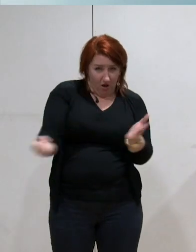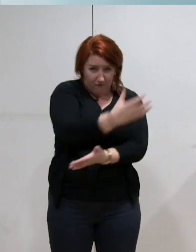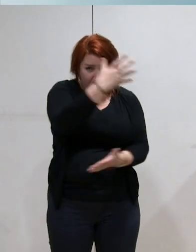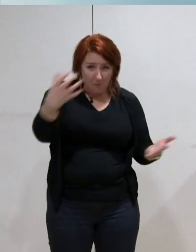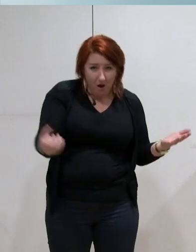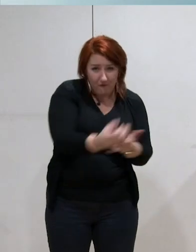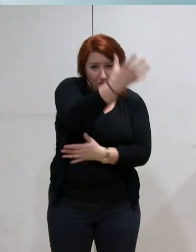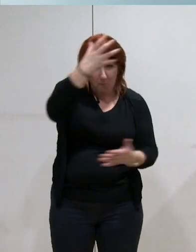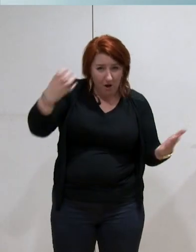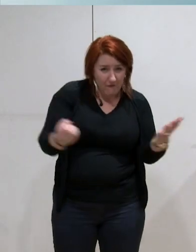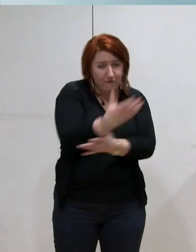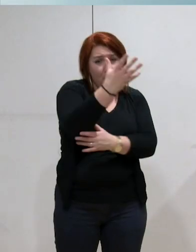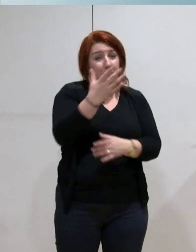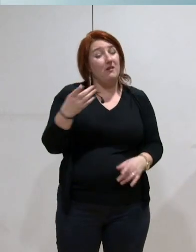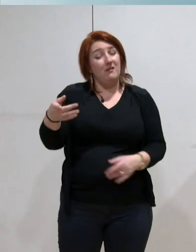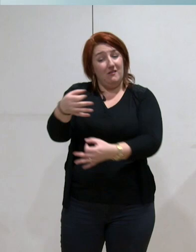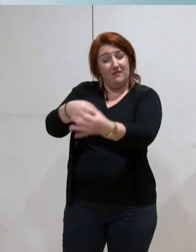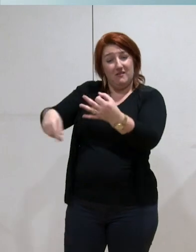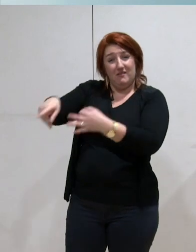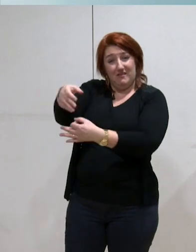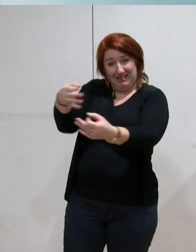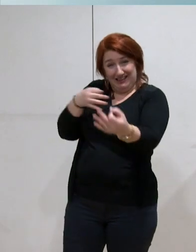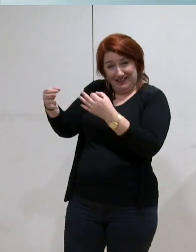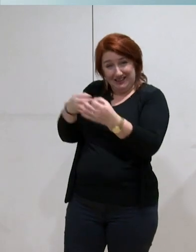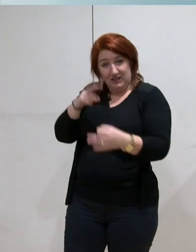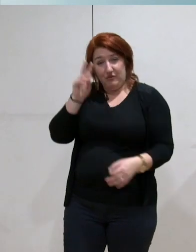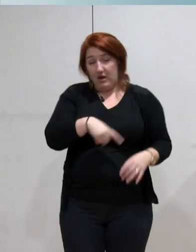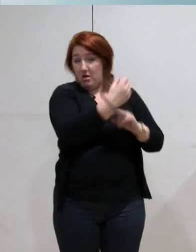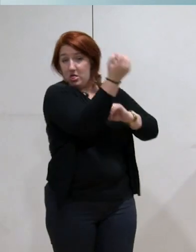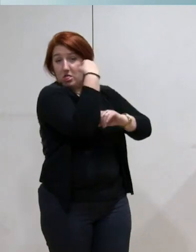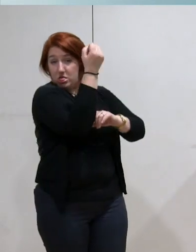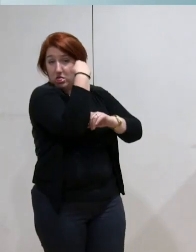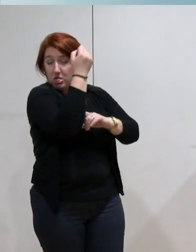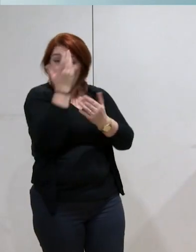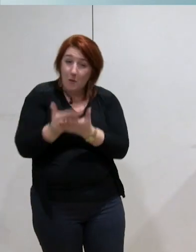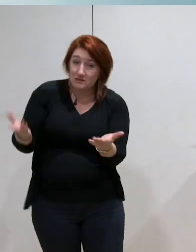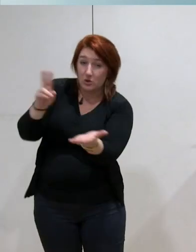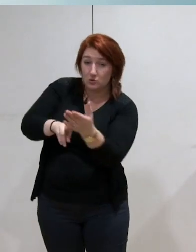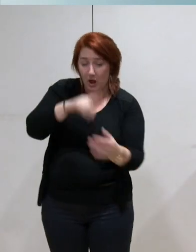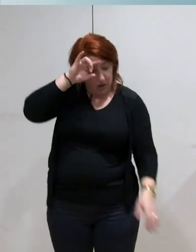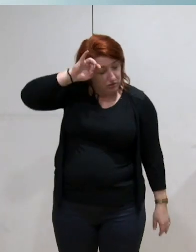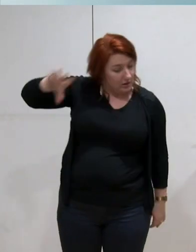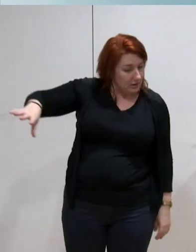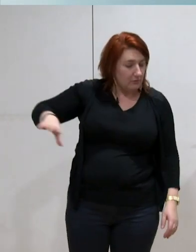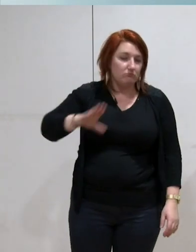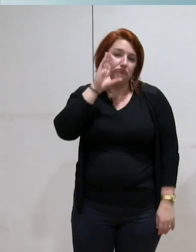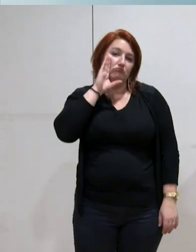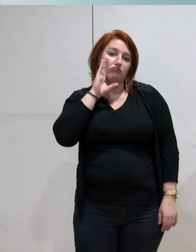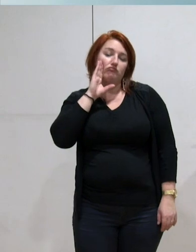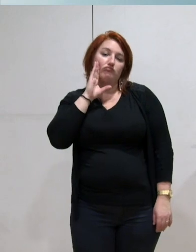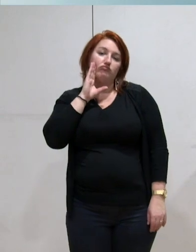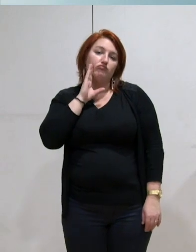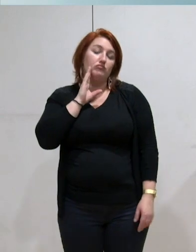les cite d'un dénis total de la réalité de votre part alors s'il vous plaît évitez de me répondre